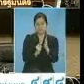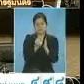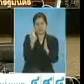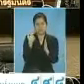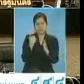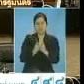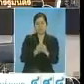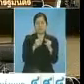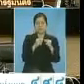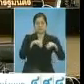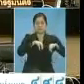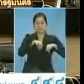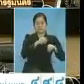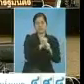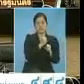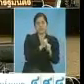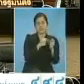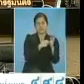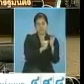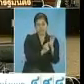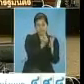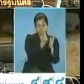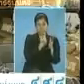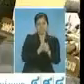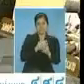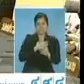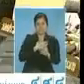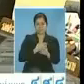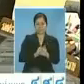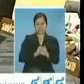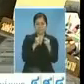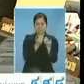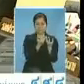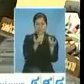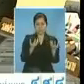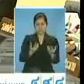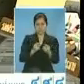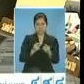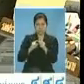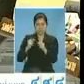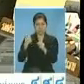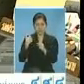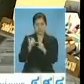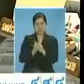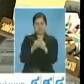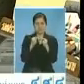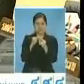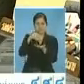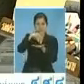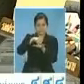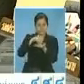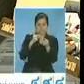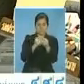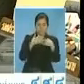ห่วงโซ่การผลิตตั้งแต่ต้นน้ำนั่นหมายถึงเราเชื่อมโยงตั้งแต่แหล่งวัตถุดิบสินค้าต่างๆไปยังส่วนกลางน้